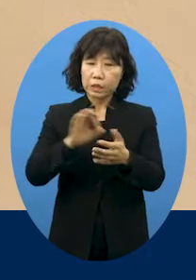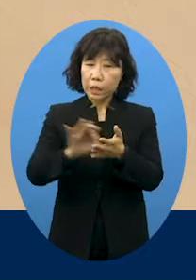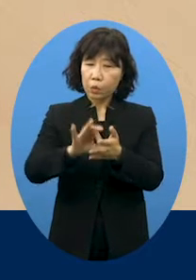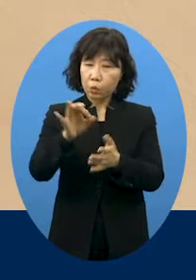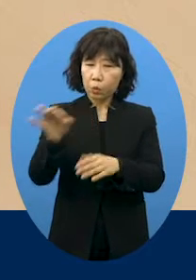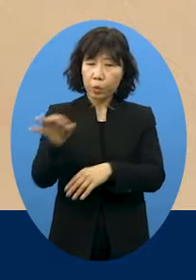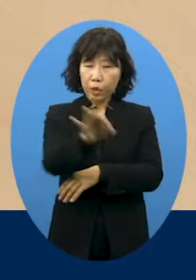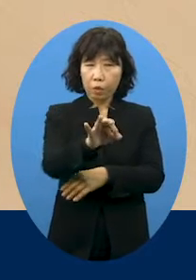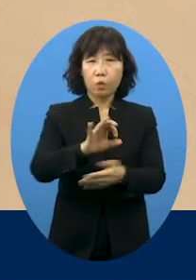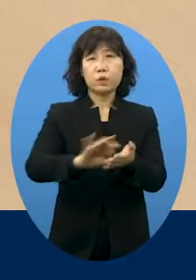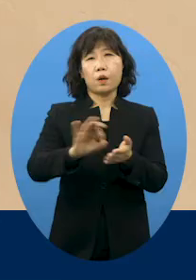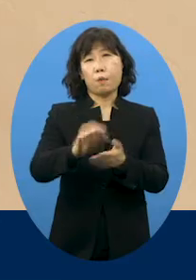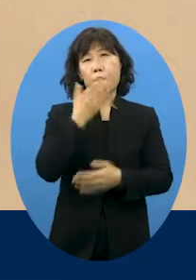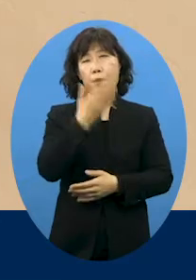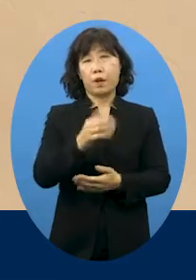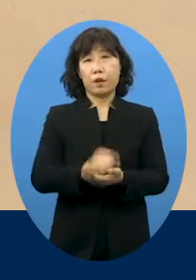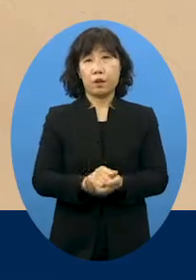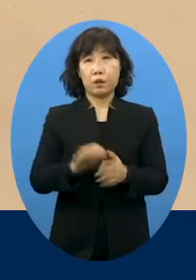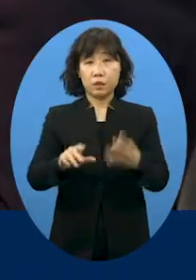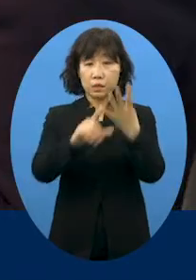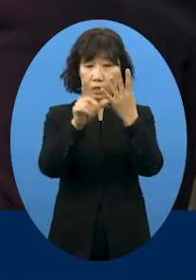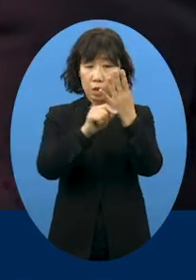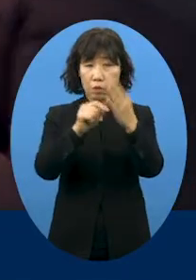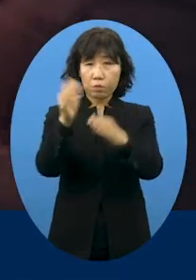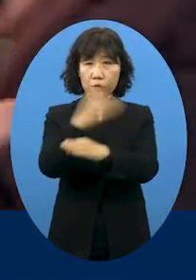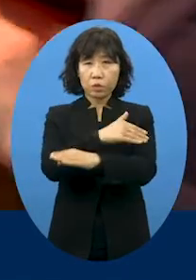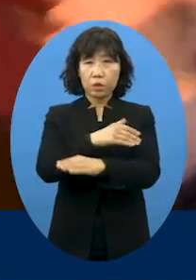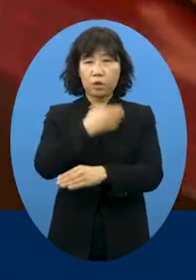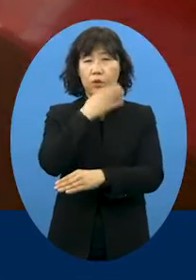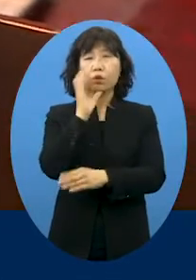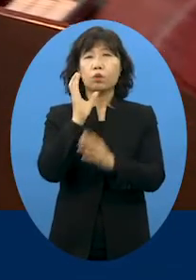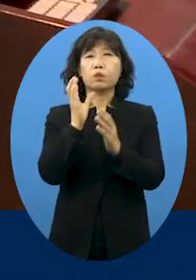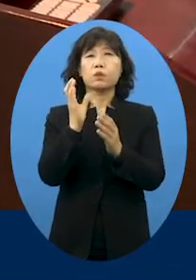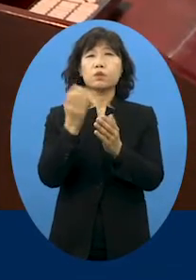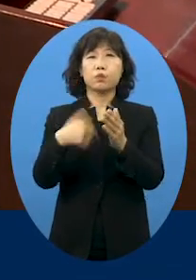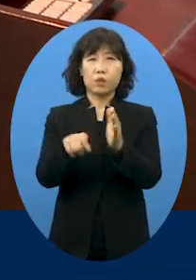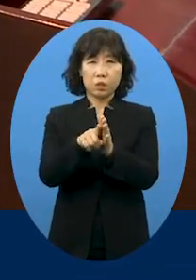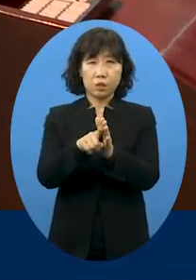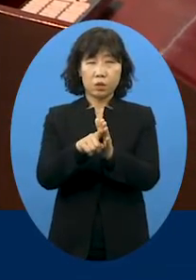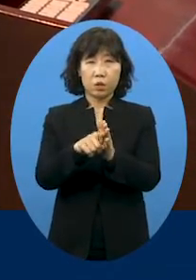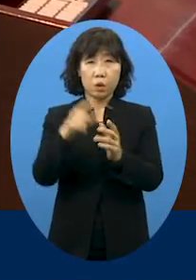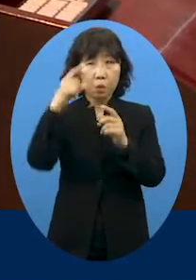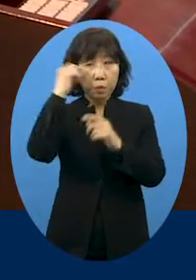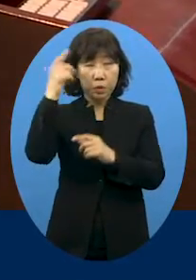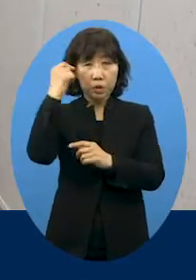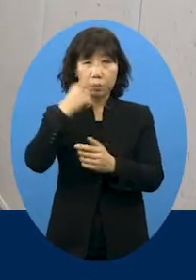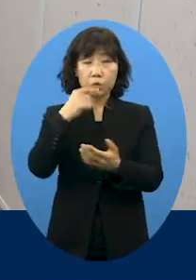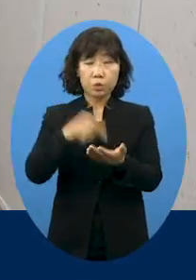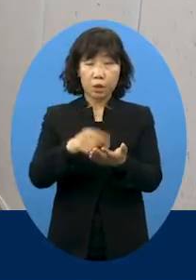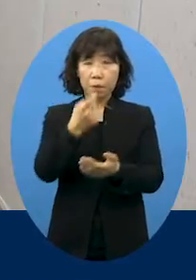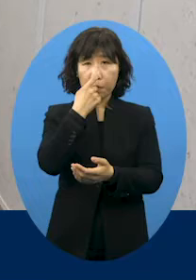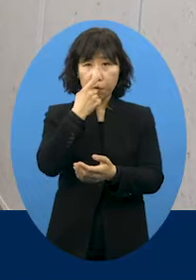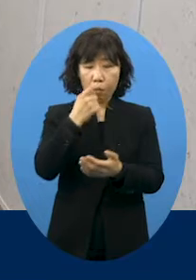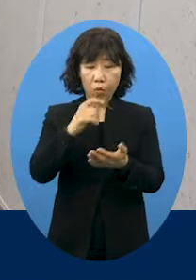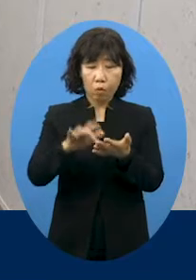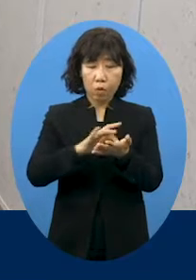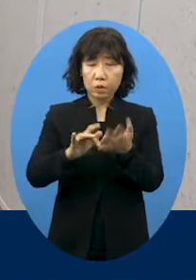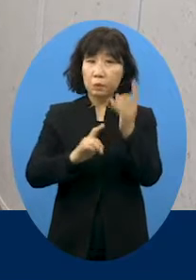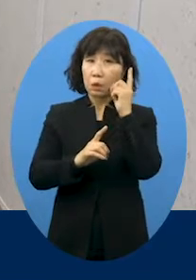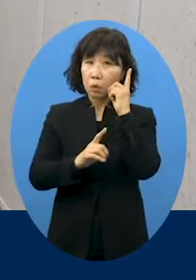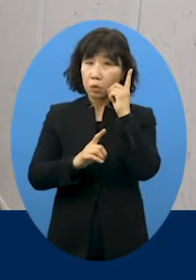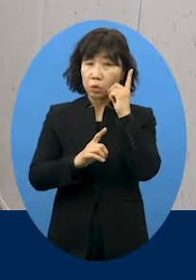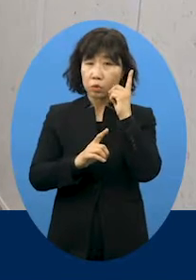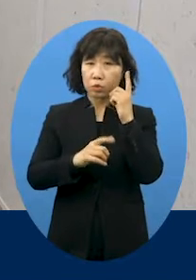비용으로 이용할 수 있습니다 이와 함께 4월부터는 시니어를 위한 포토샵 쉽게 배우기 스마트 폰 으로 시작하는